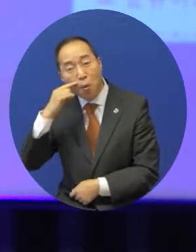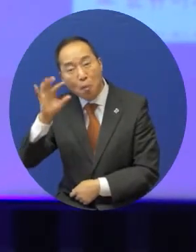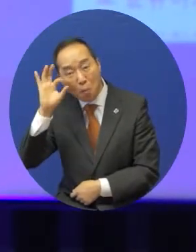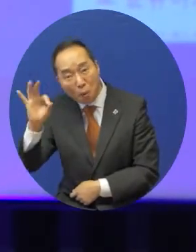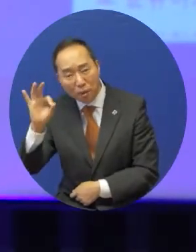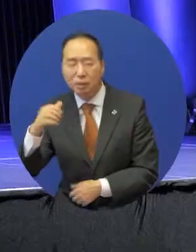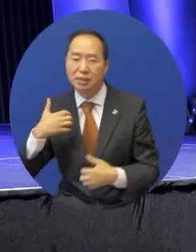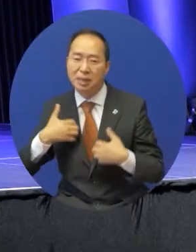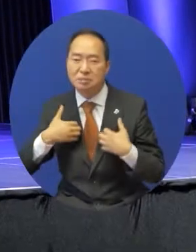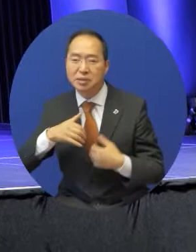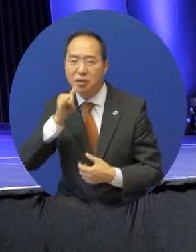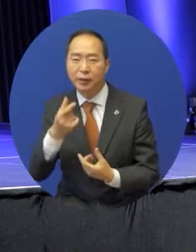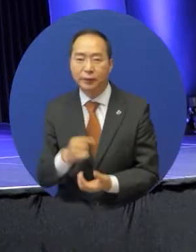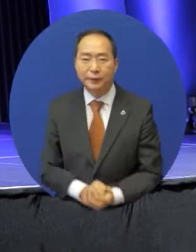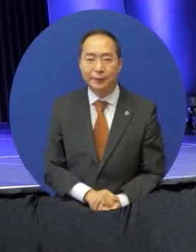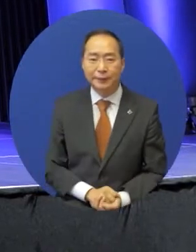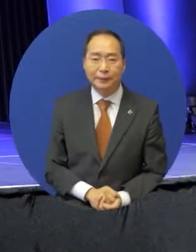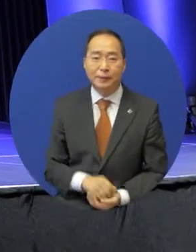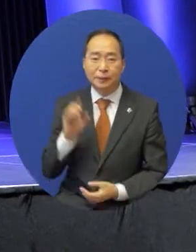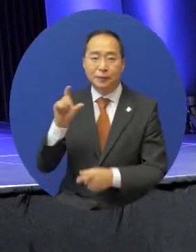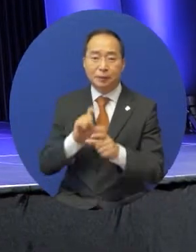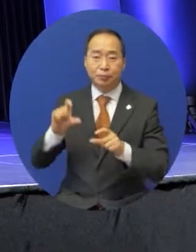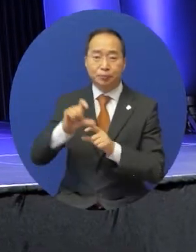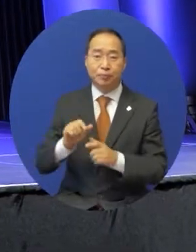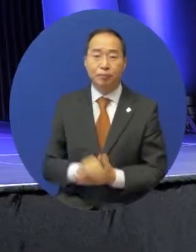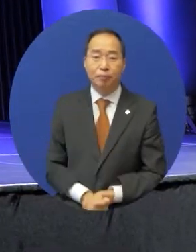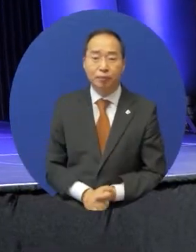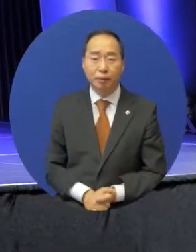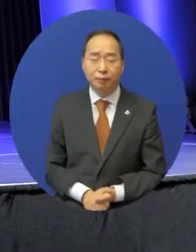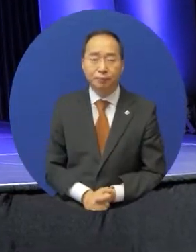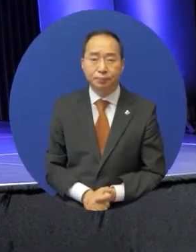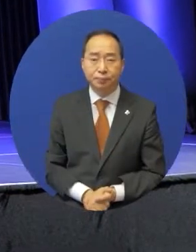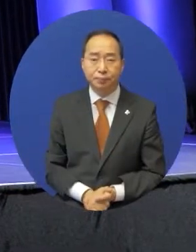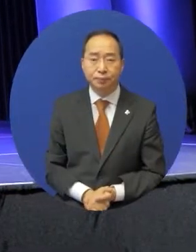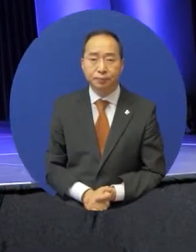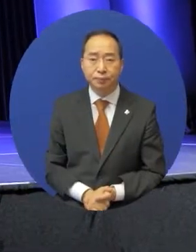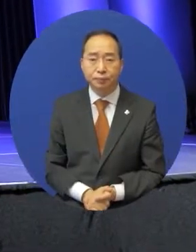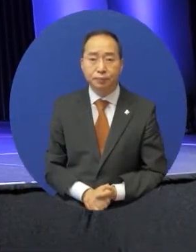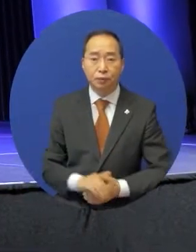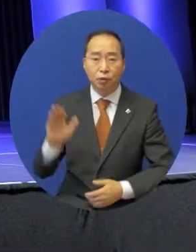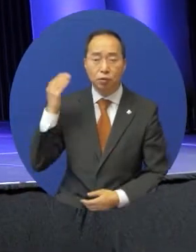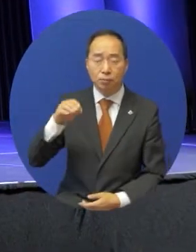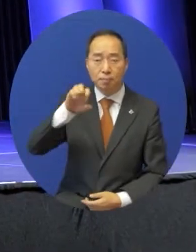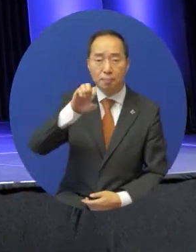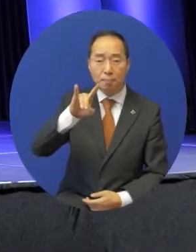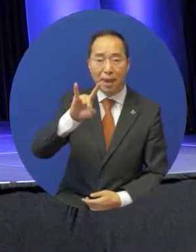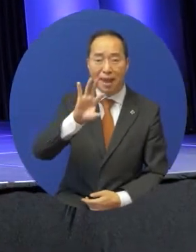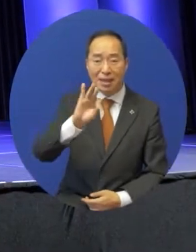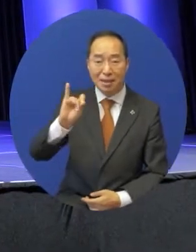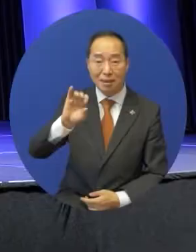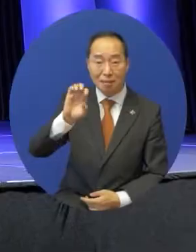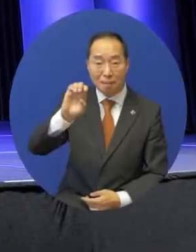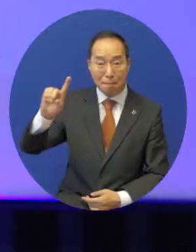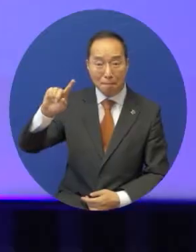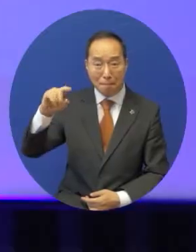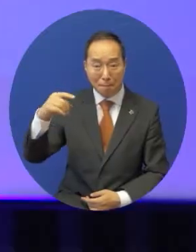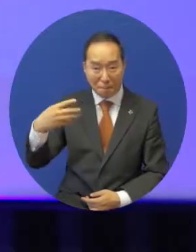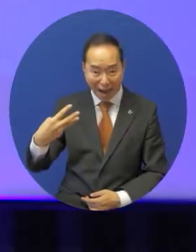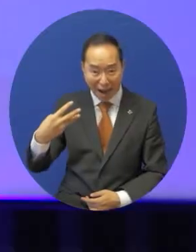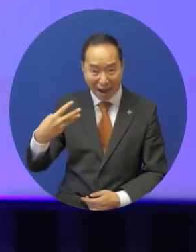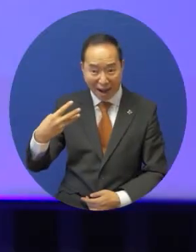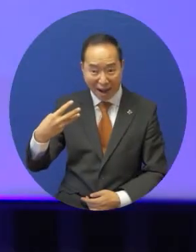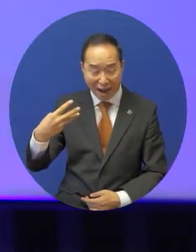것 같습니다. 더 나가서 요즘 이제 페이팔이라고 하는 소위